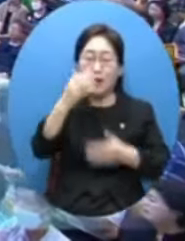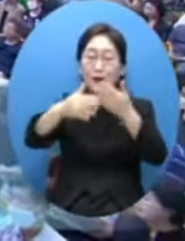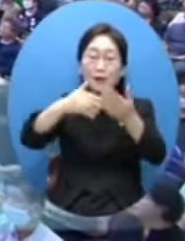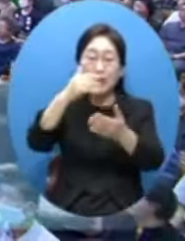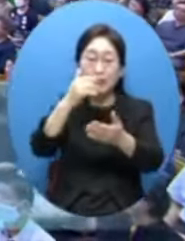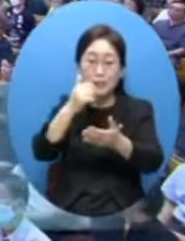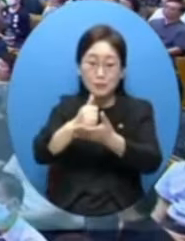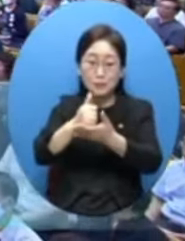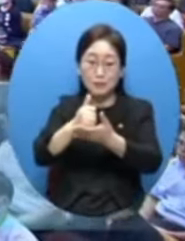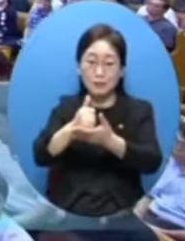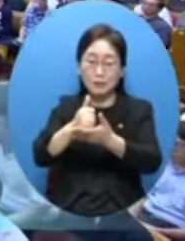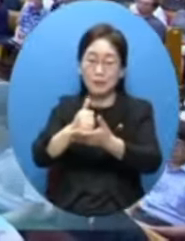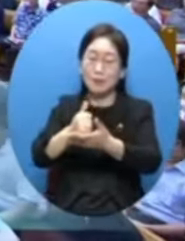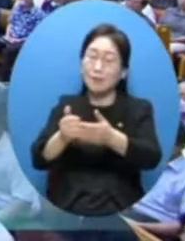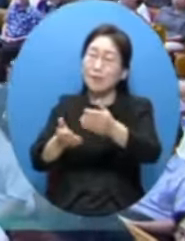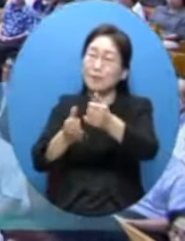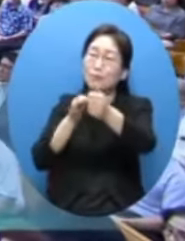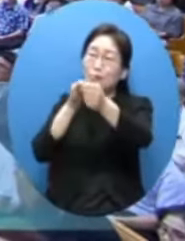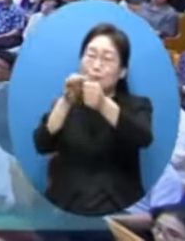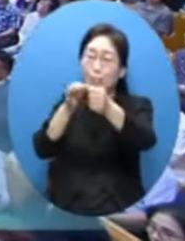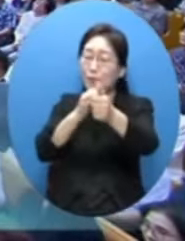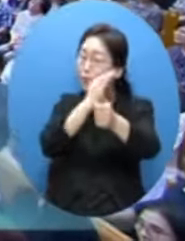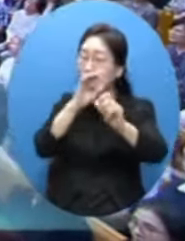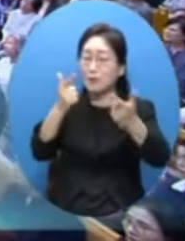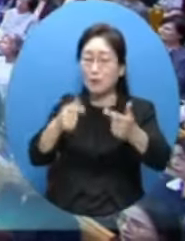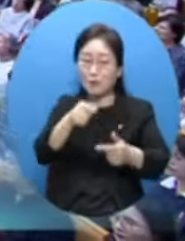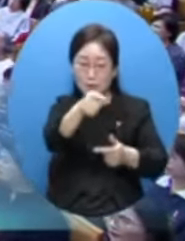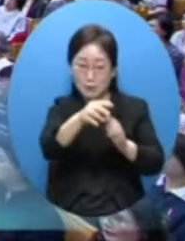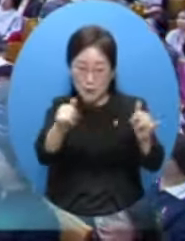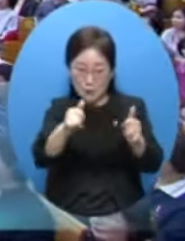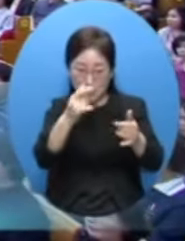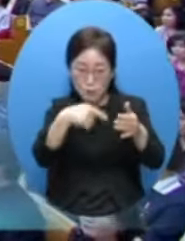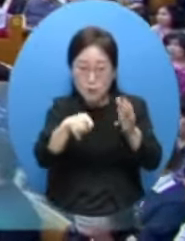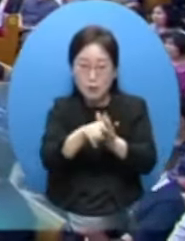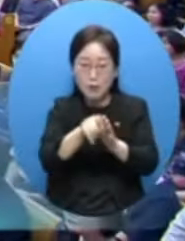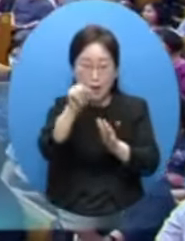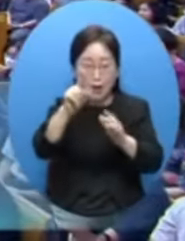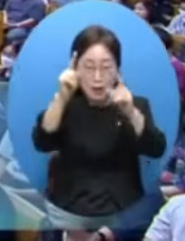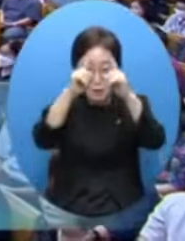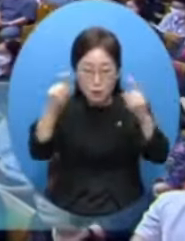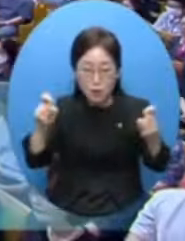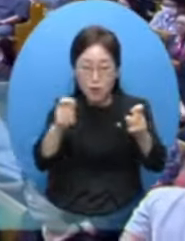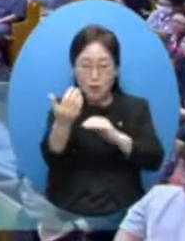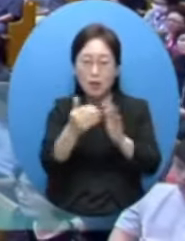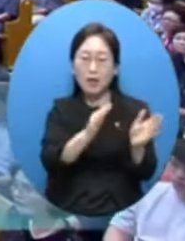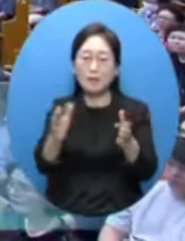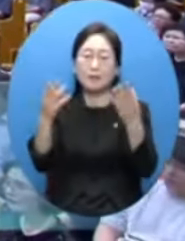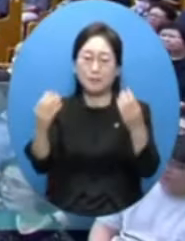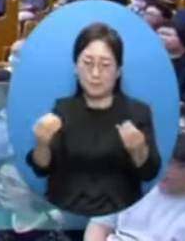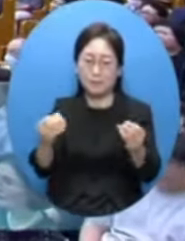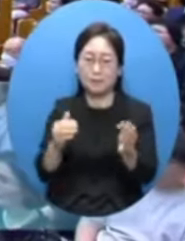받으심을 부끄러워하지 아니하시고 그들을 위하여 한성을 예비하셨느니라.